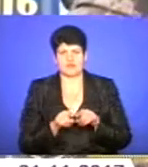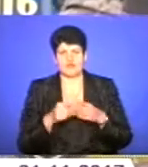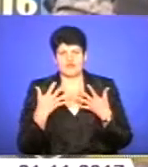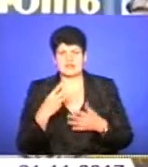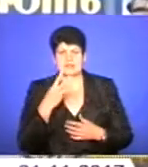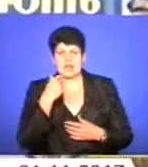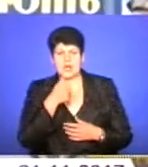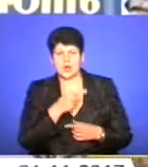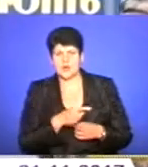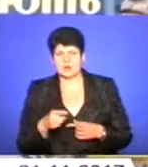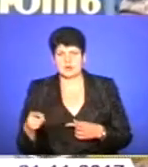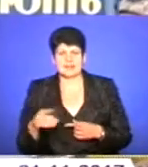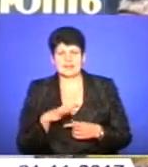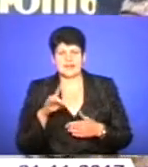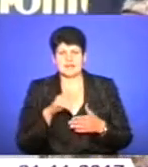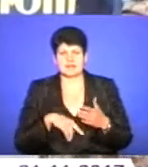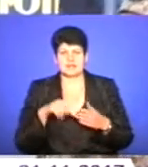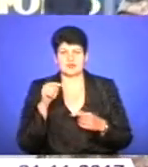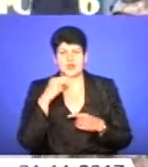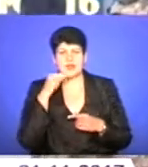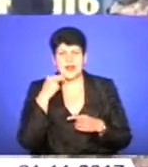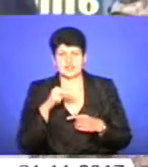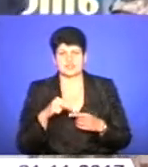3 роки вже. Бо ми не вірили в то краще, то ми б то